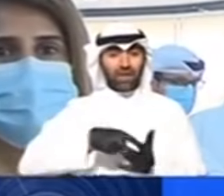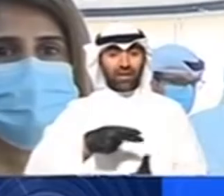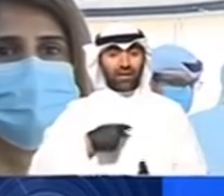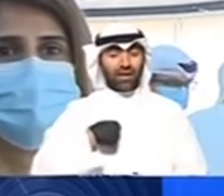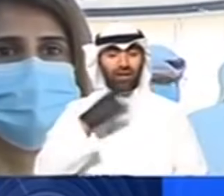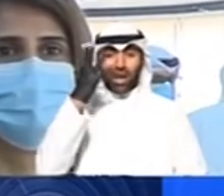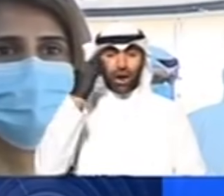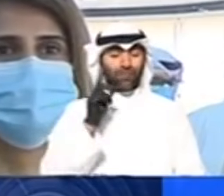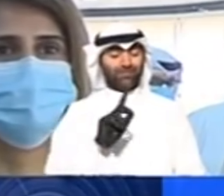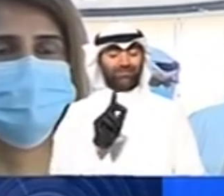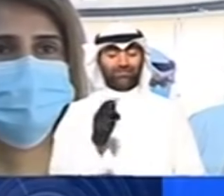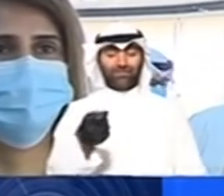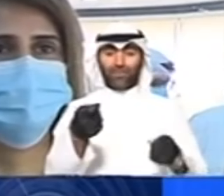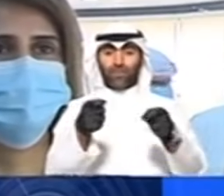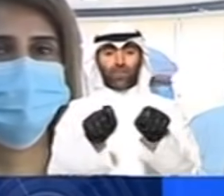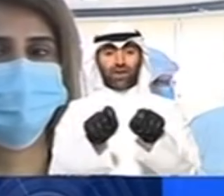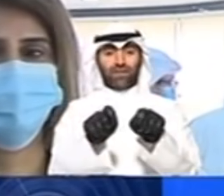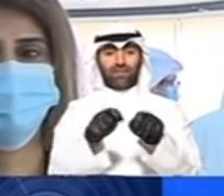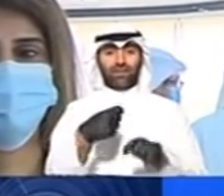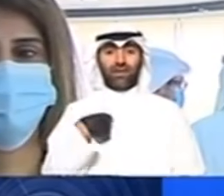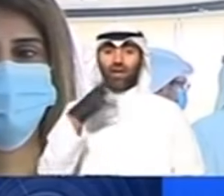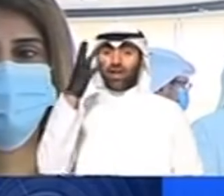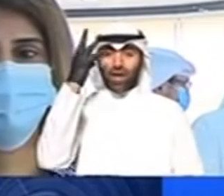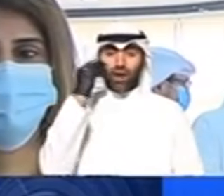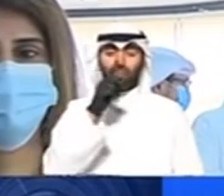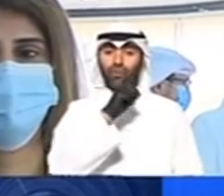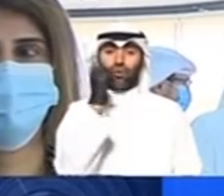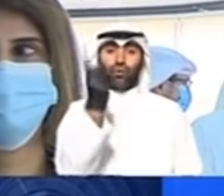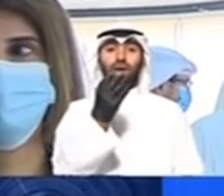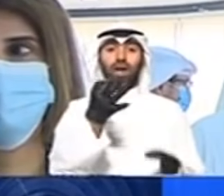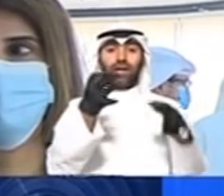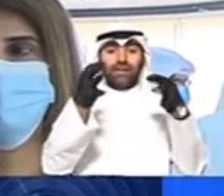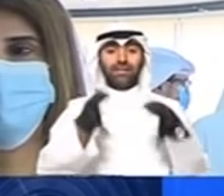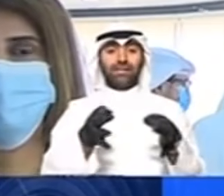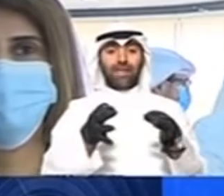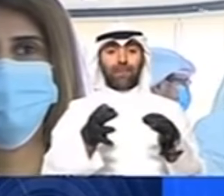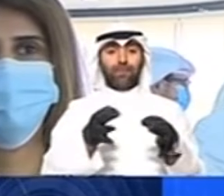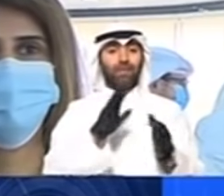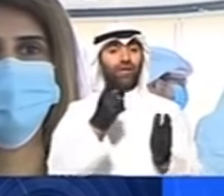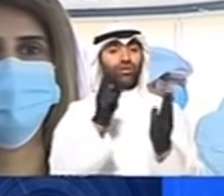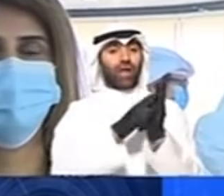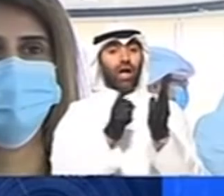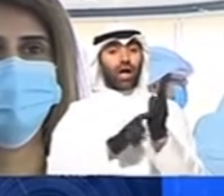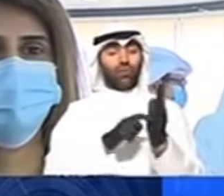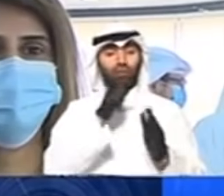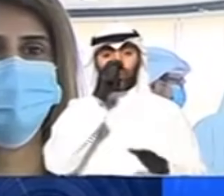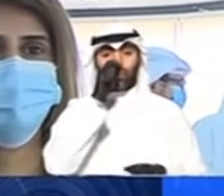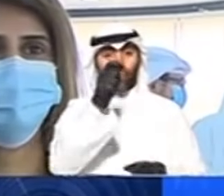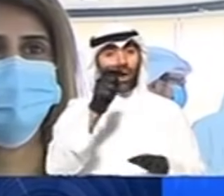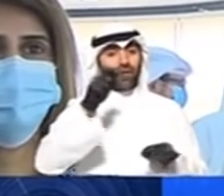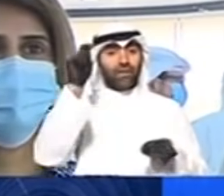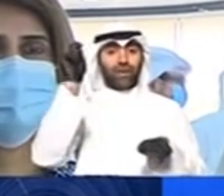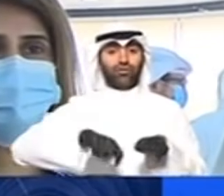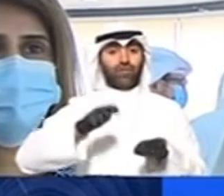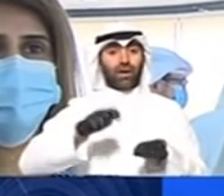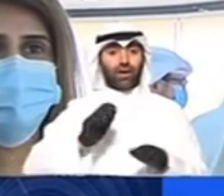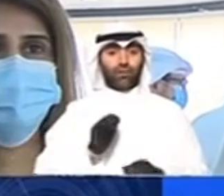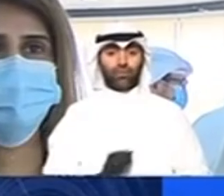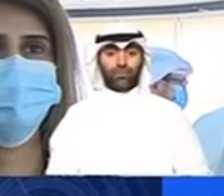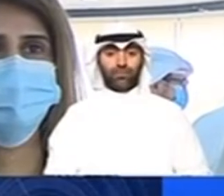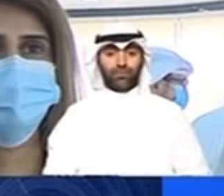حتى يتم اتخاذ الإجراءات القانونية بشأنه. احنا كلنا مسؤولين